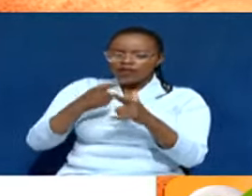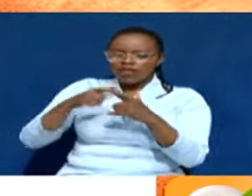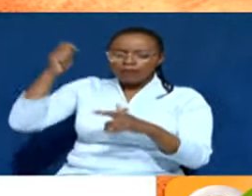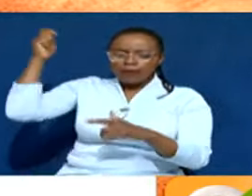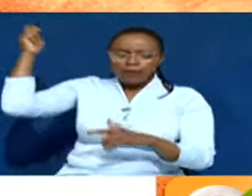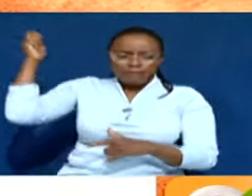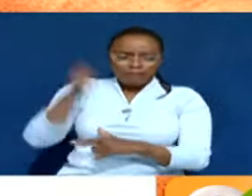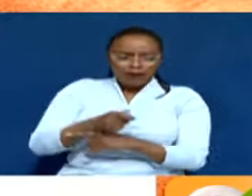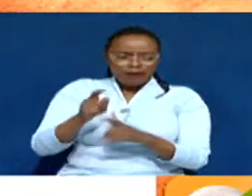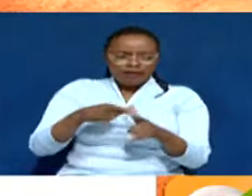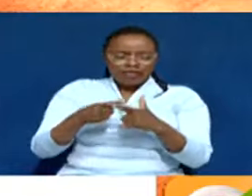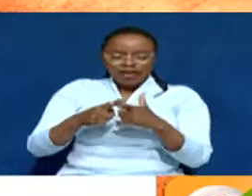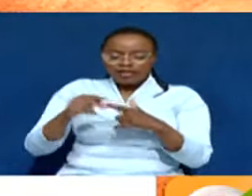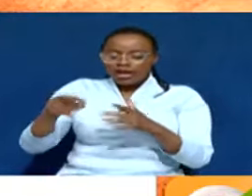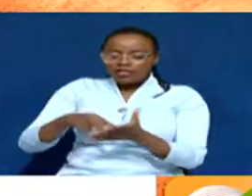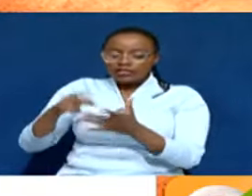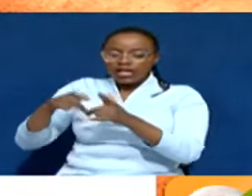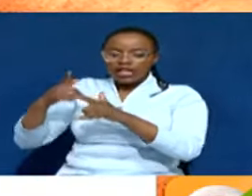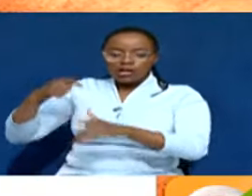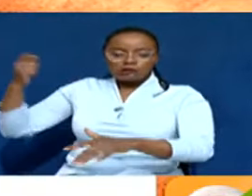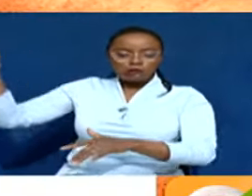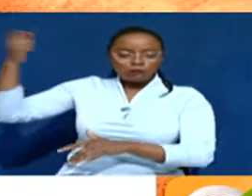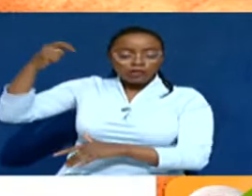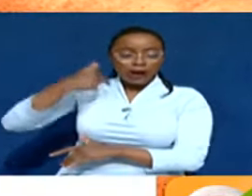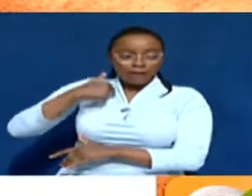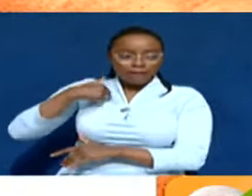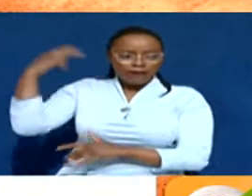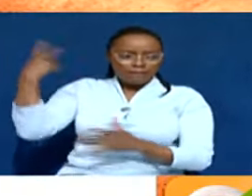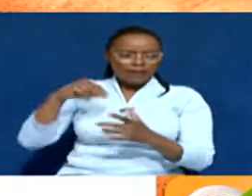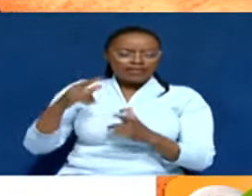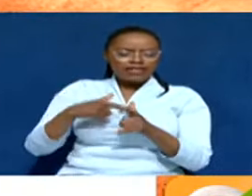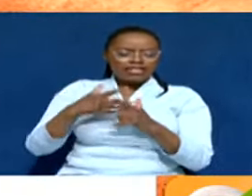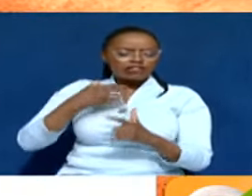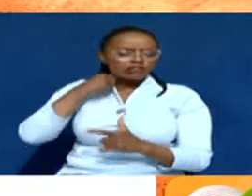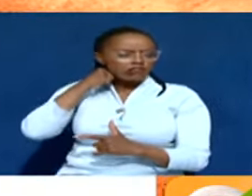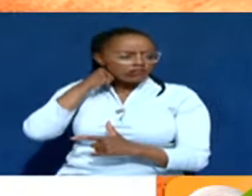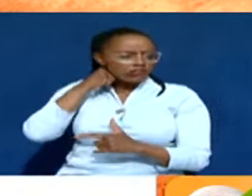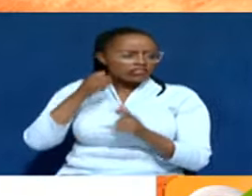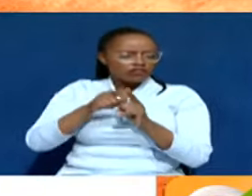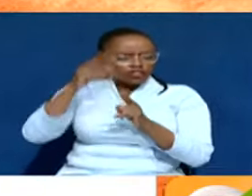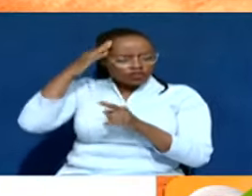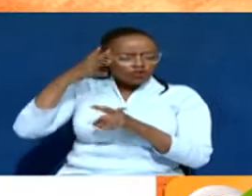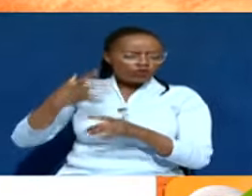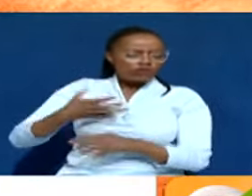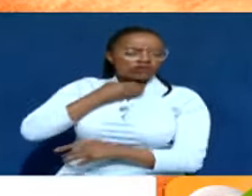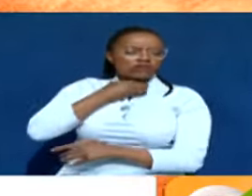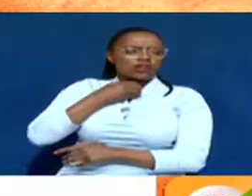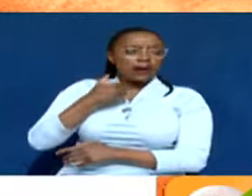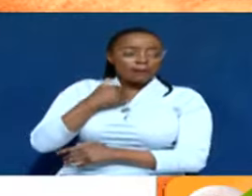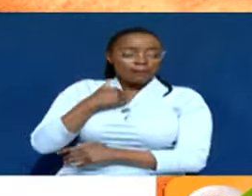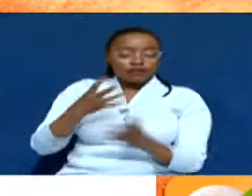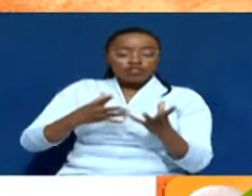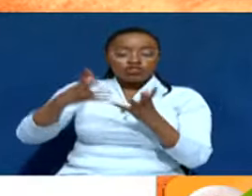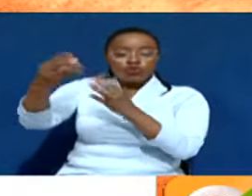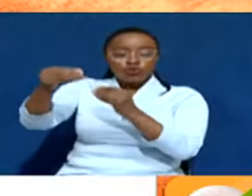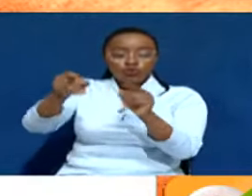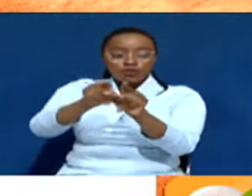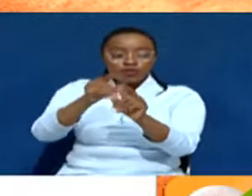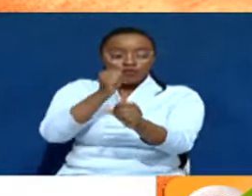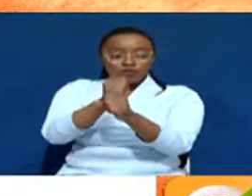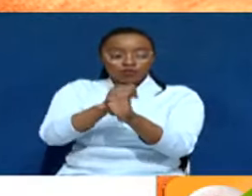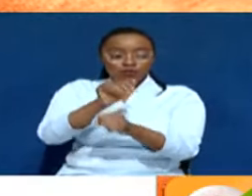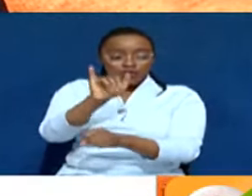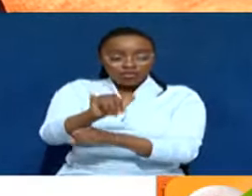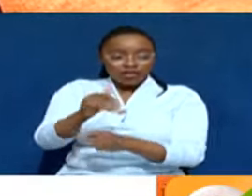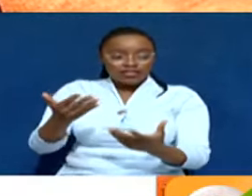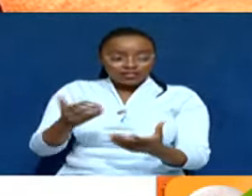nayo. Ujamaa kaamuka, akanigonga, akanipiga, akanishika ile, kunishika hivi. And vinjari ni hii.